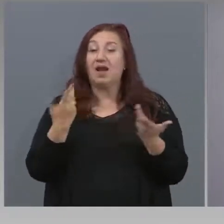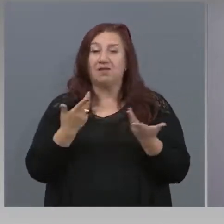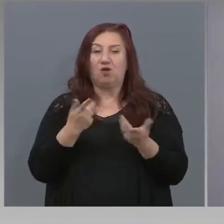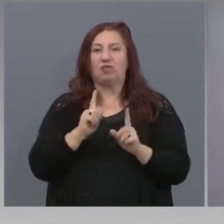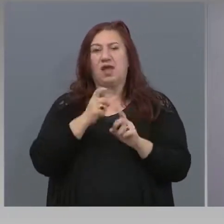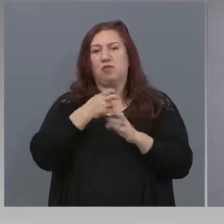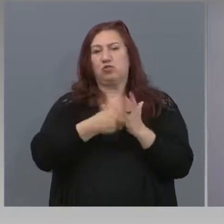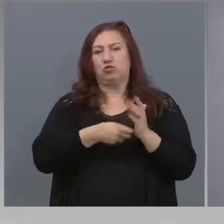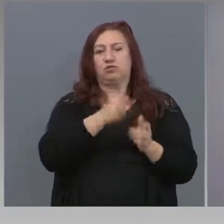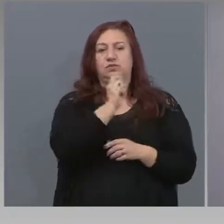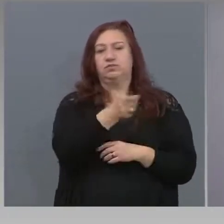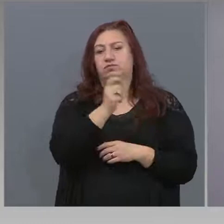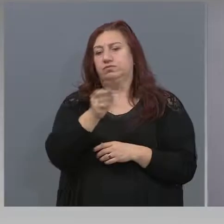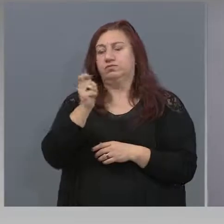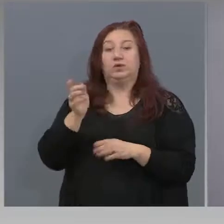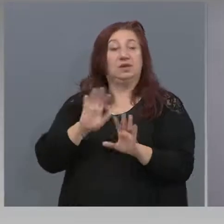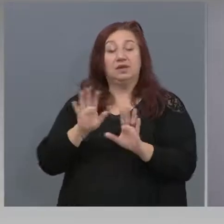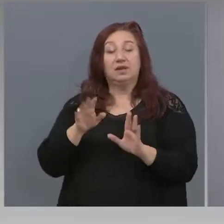на